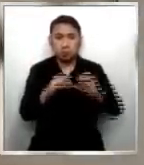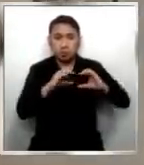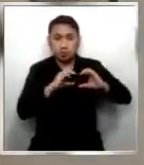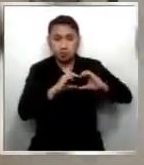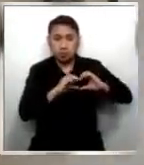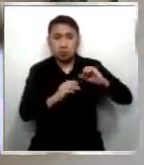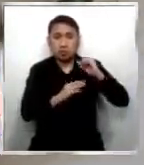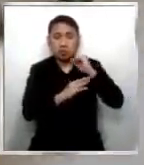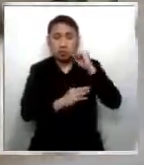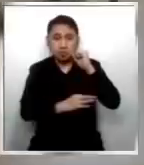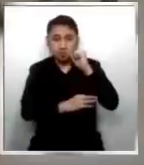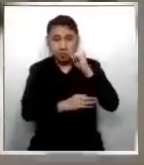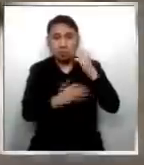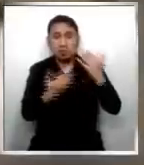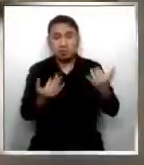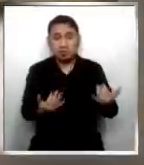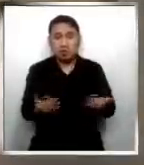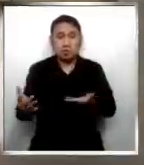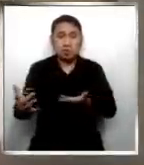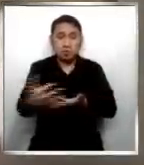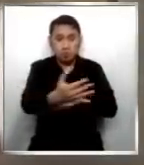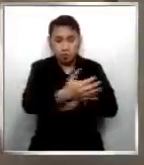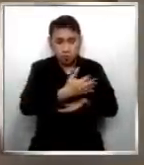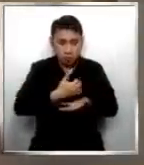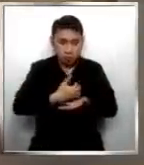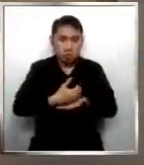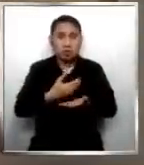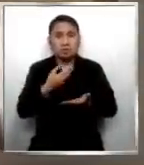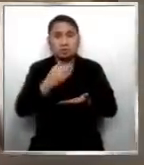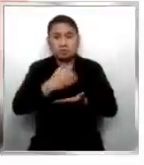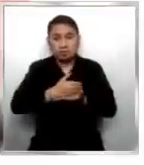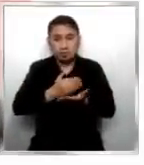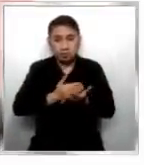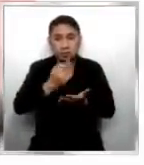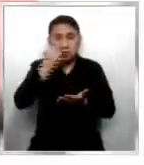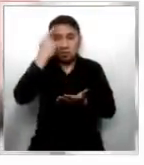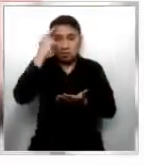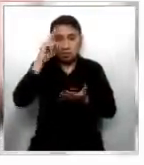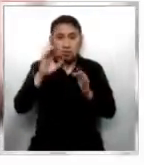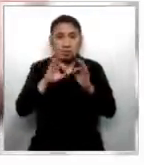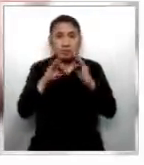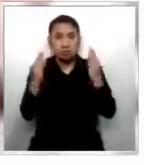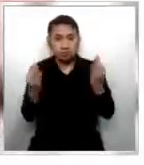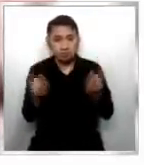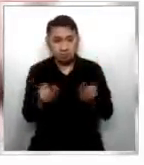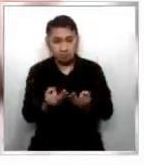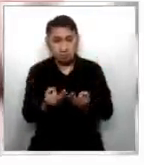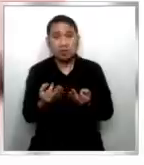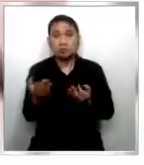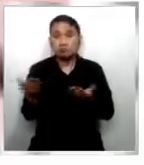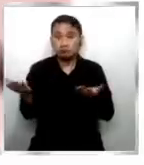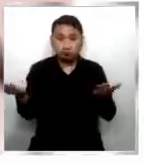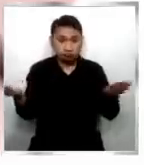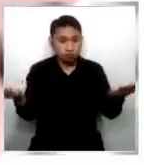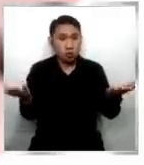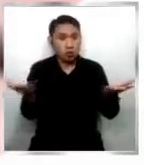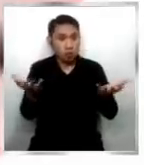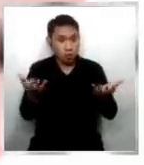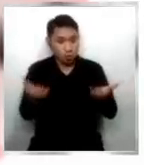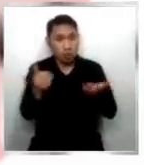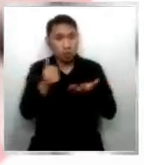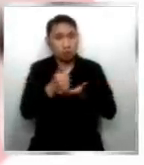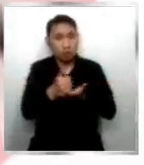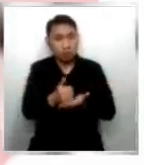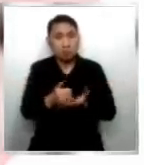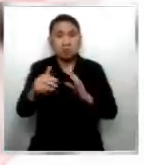sa paglikom ng pondo para sa mga pamilyang nangangailangan. Sa mga nais tumulong, maaari po ninyong ipadala sa aming